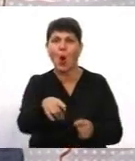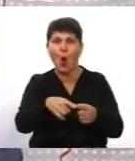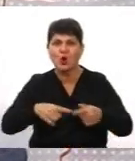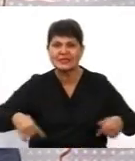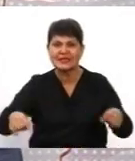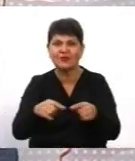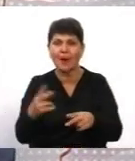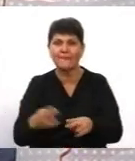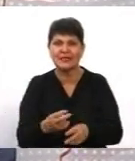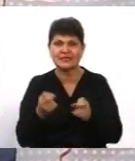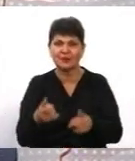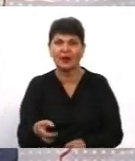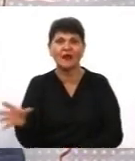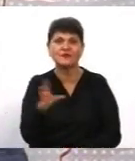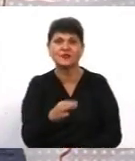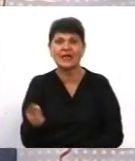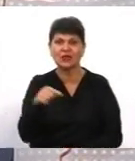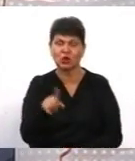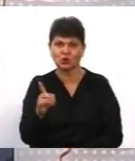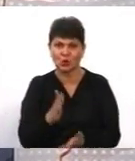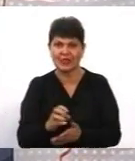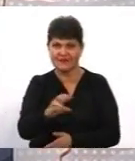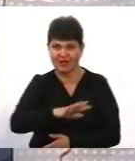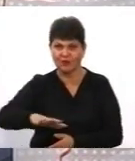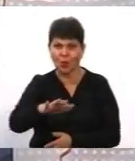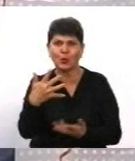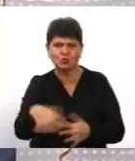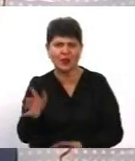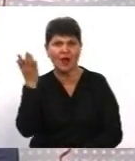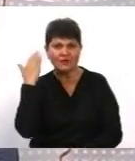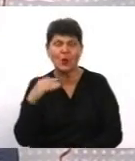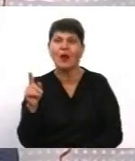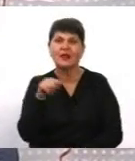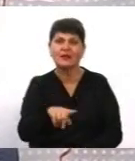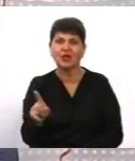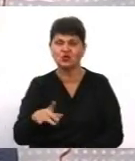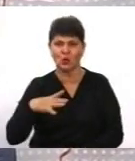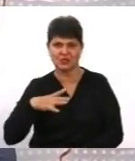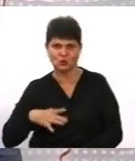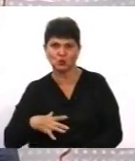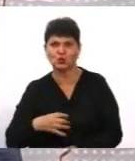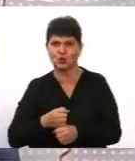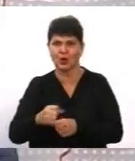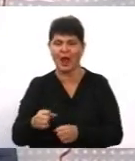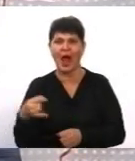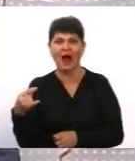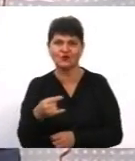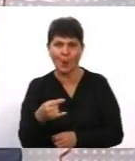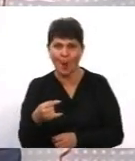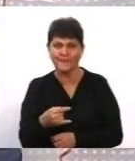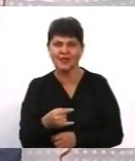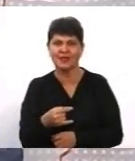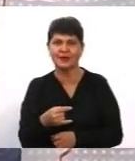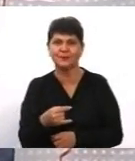в Європі вже є і давно, і це все те, що змушує автомобілі, от саме,